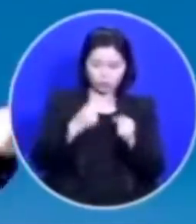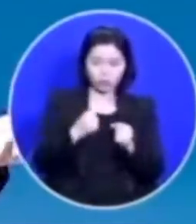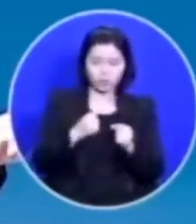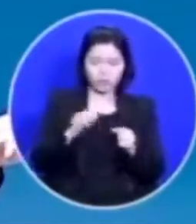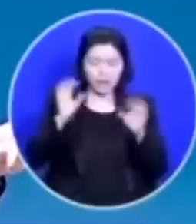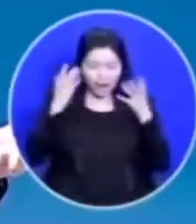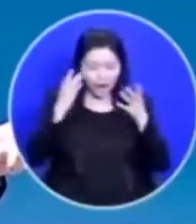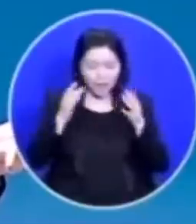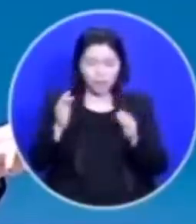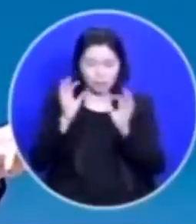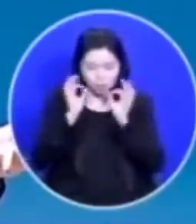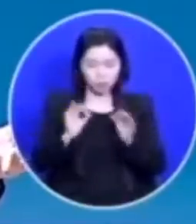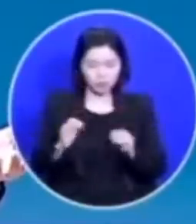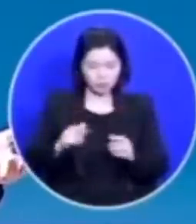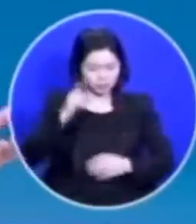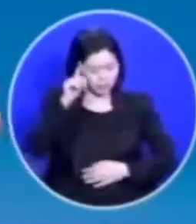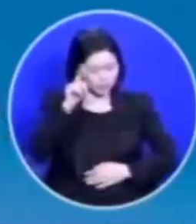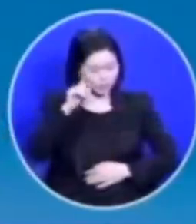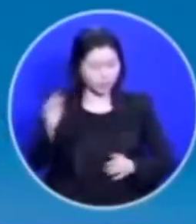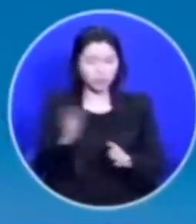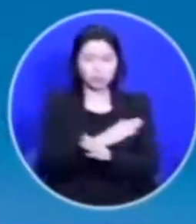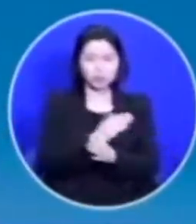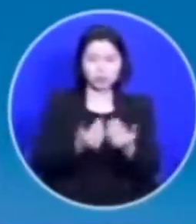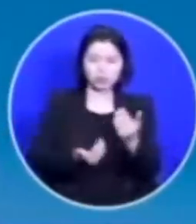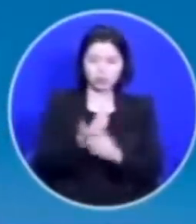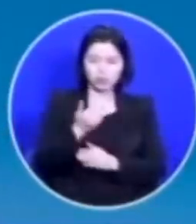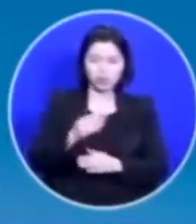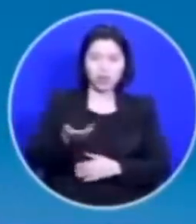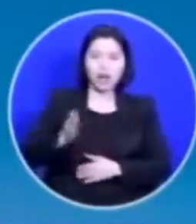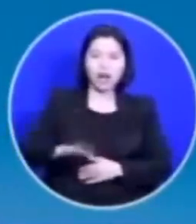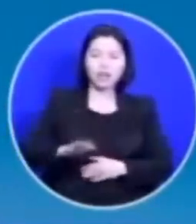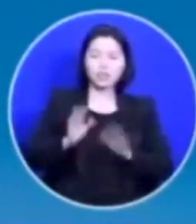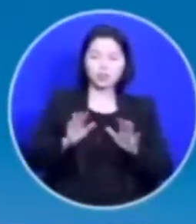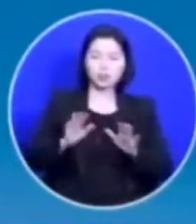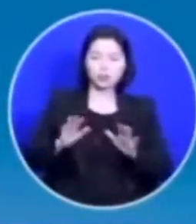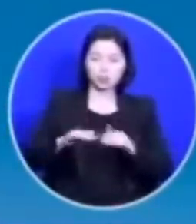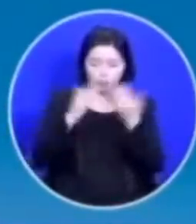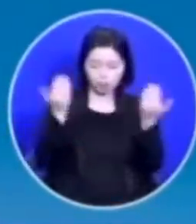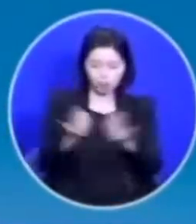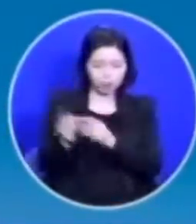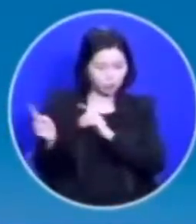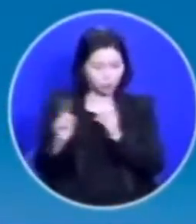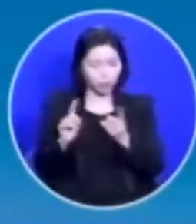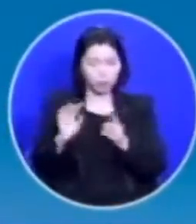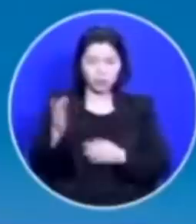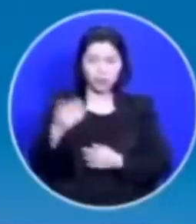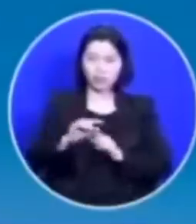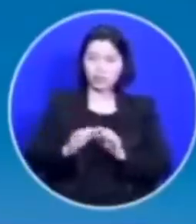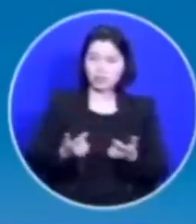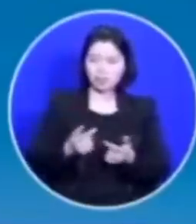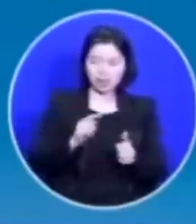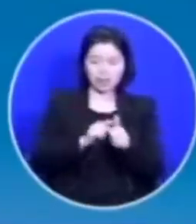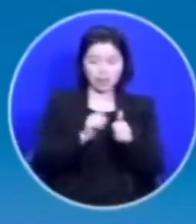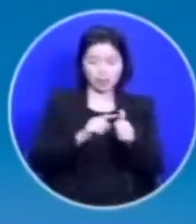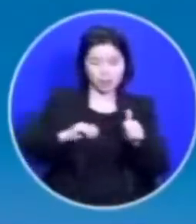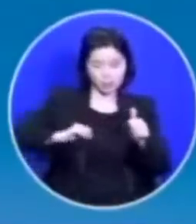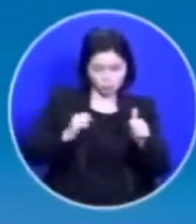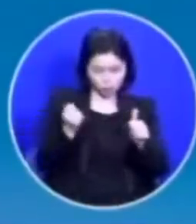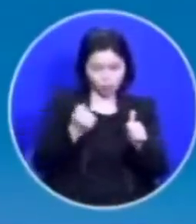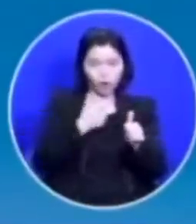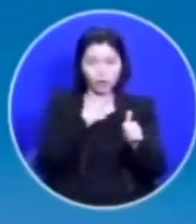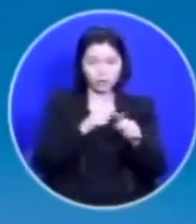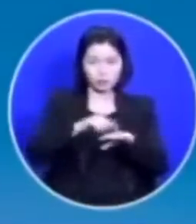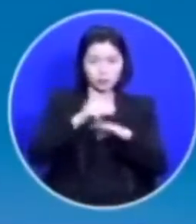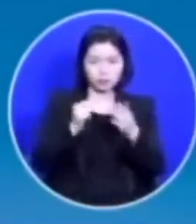짜증부터 납니다 하지만 오늘은 모두 회복된 건 아니지만 남편에게 순종하고 싶은 마음이